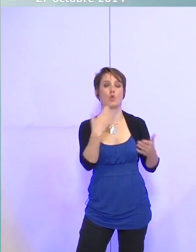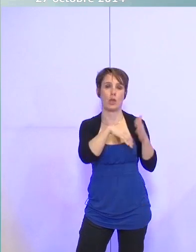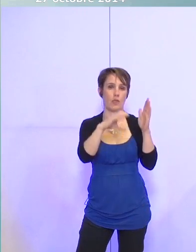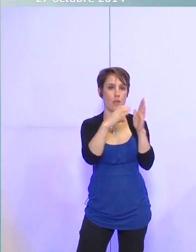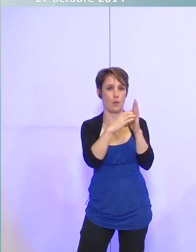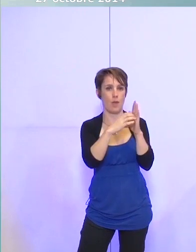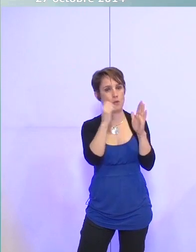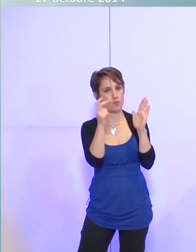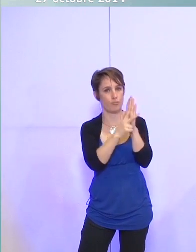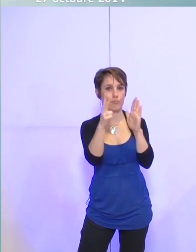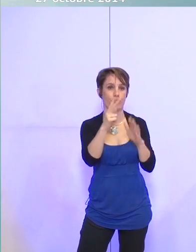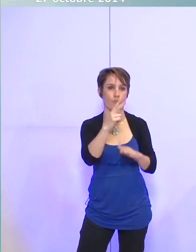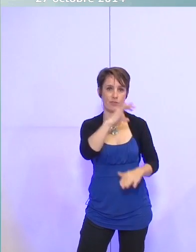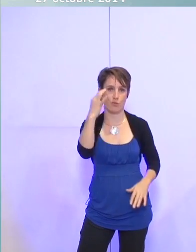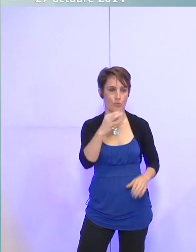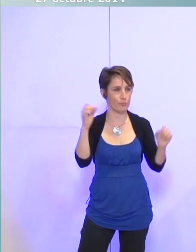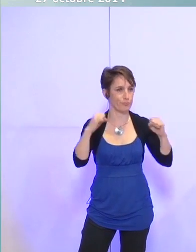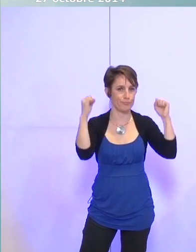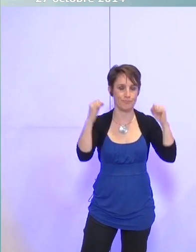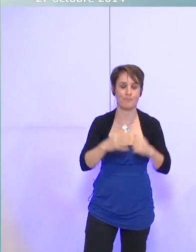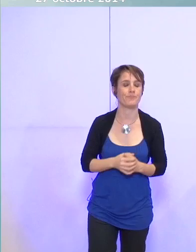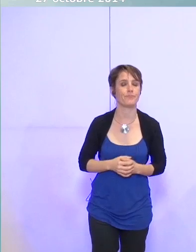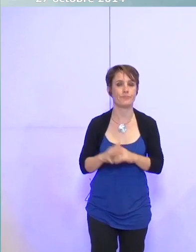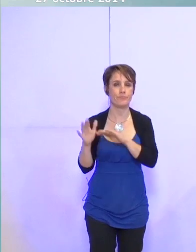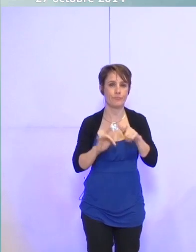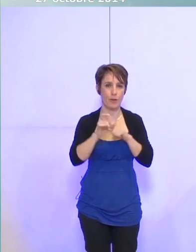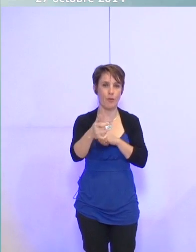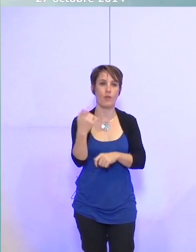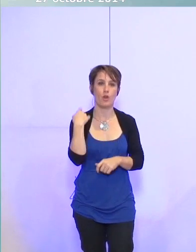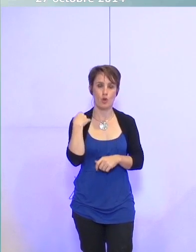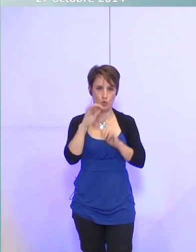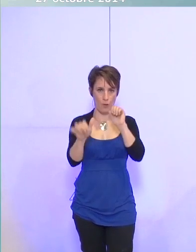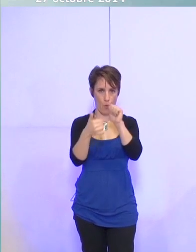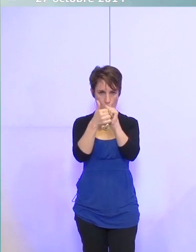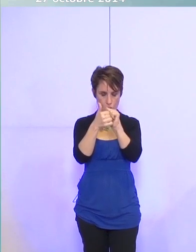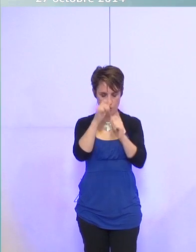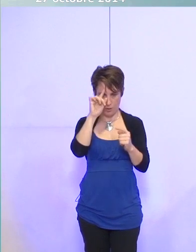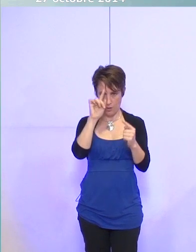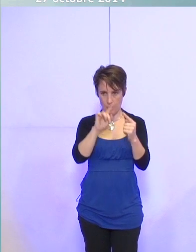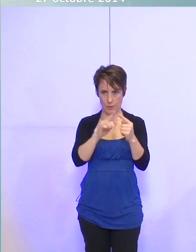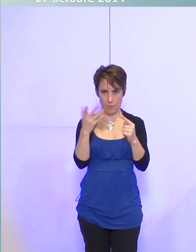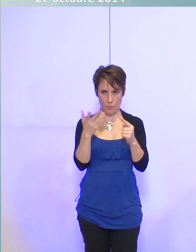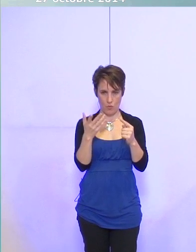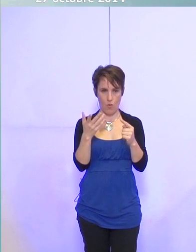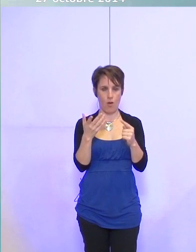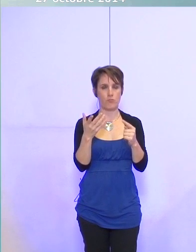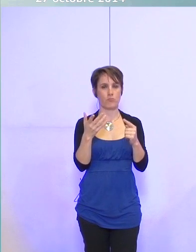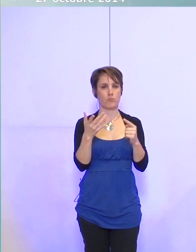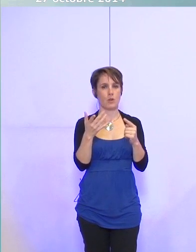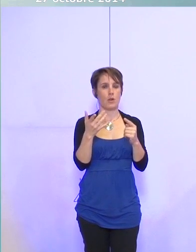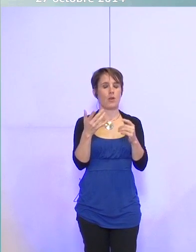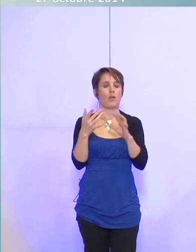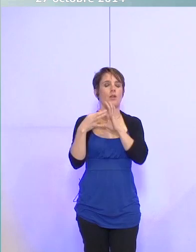adoptée à l'unanimité. Nous passons à la délibération numéro 11 qui porte sur des régularisations foncières avec